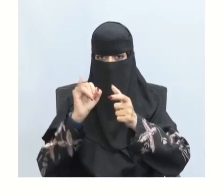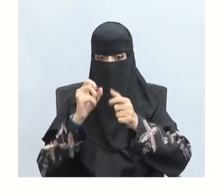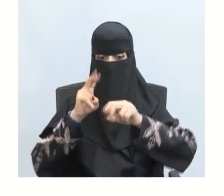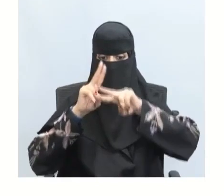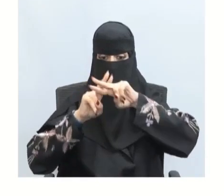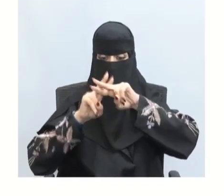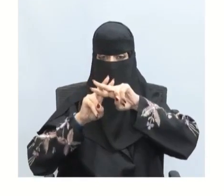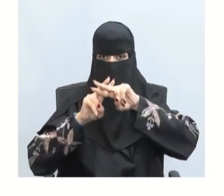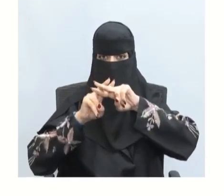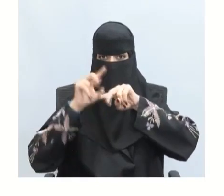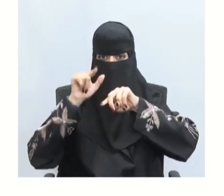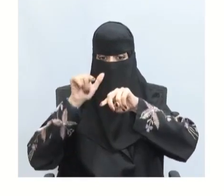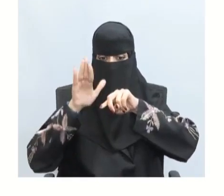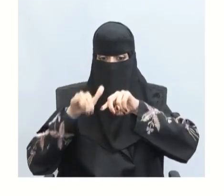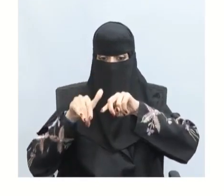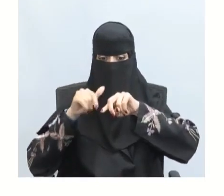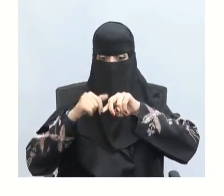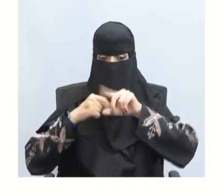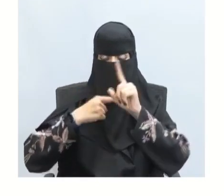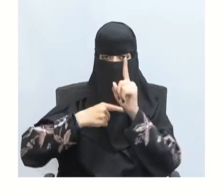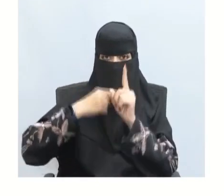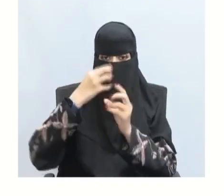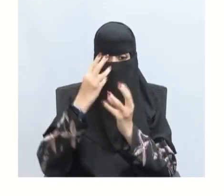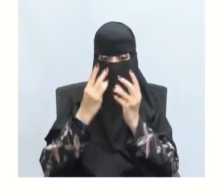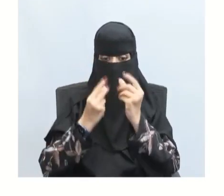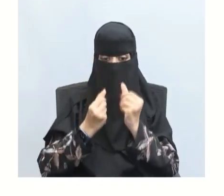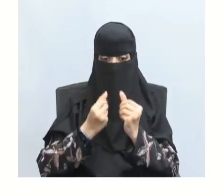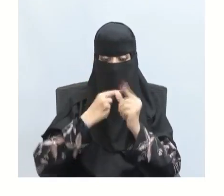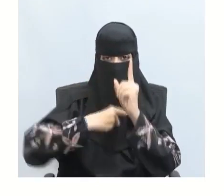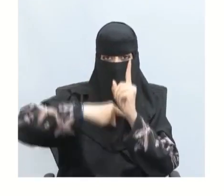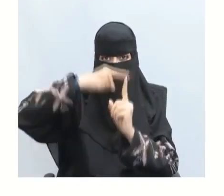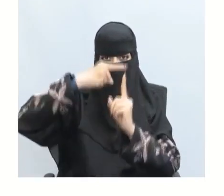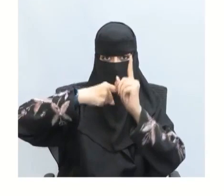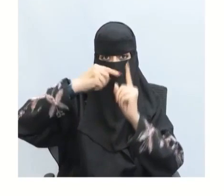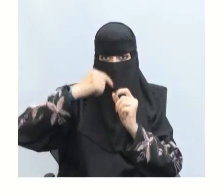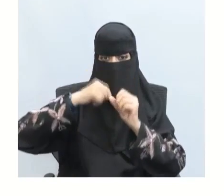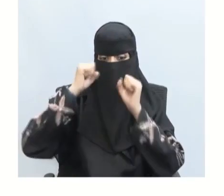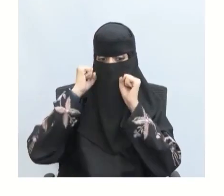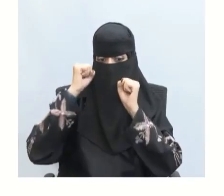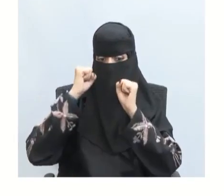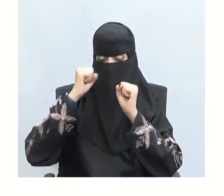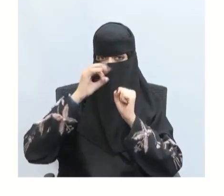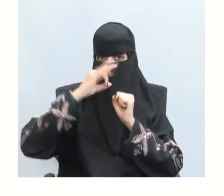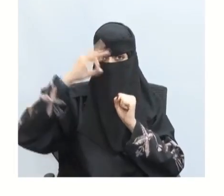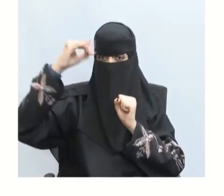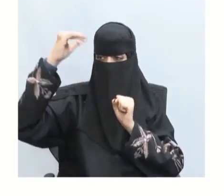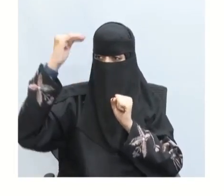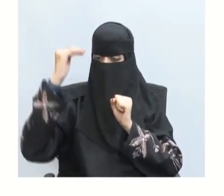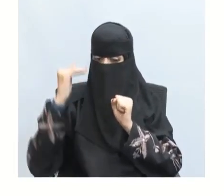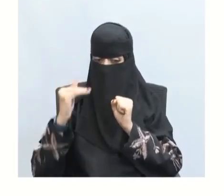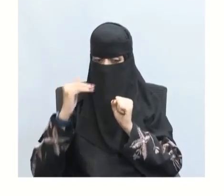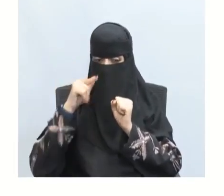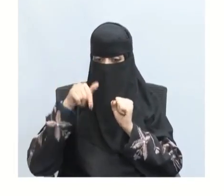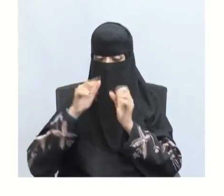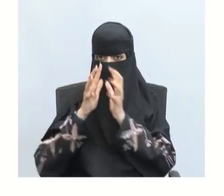فيما يلي مجموعه من النجوم ذات درجات حراره شديده ولمعان